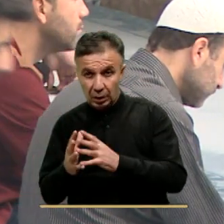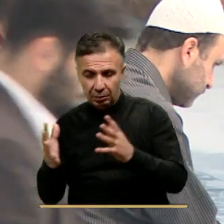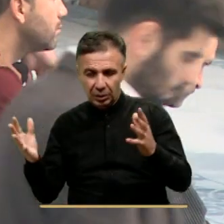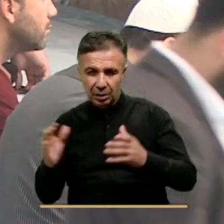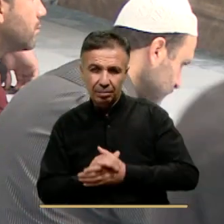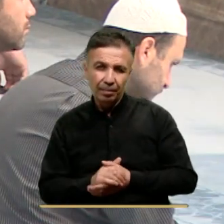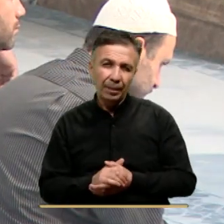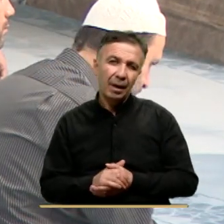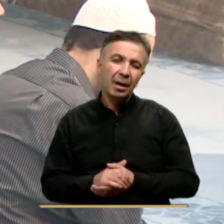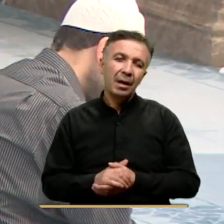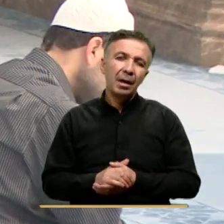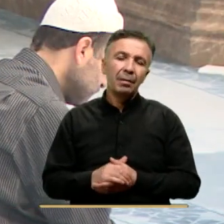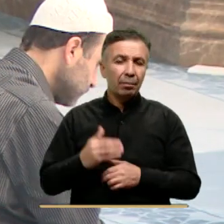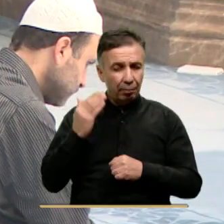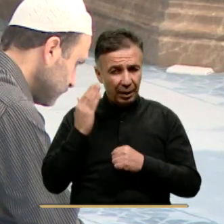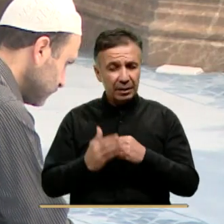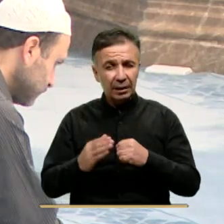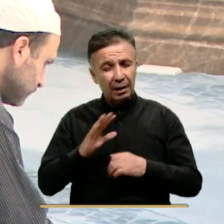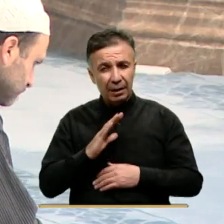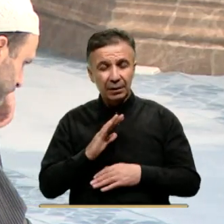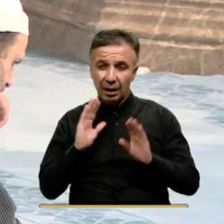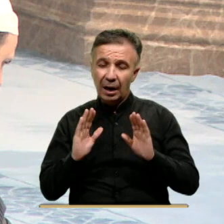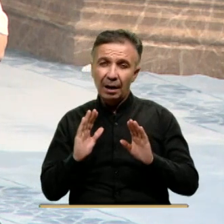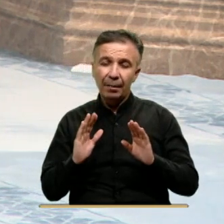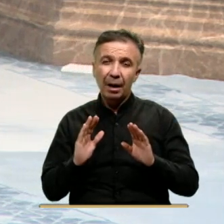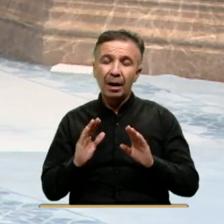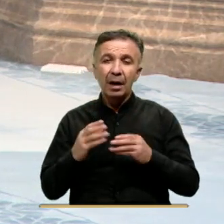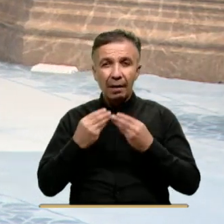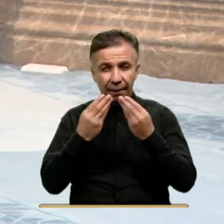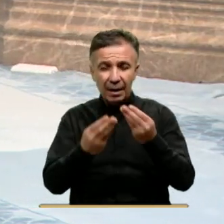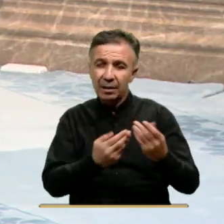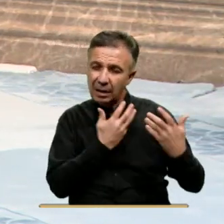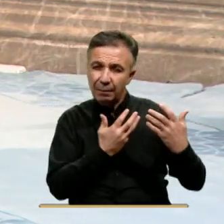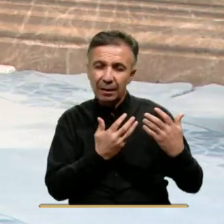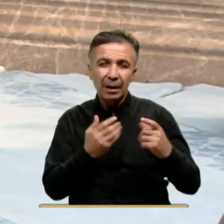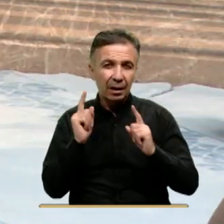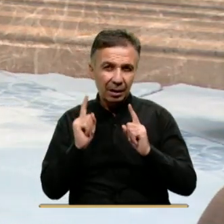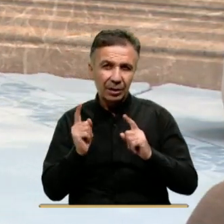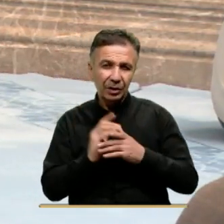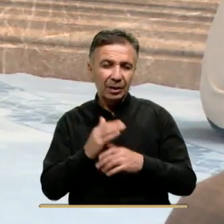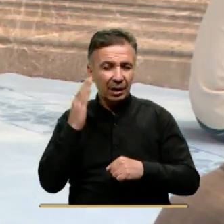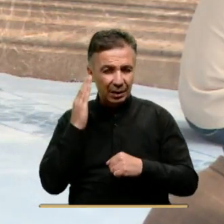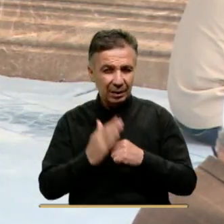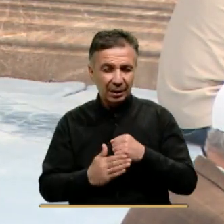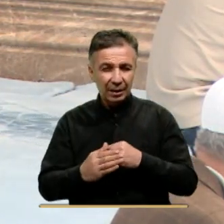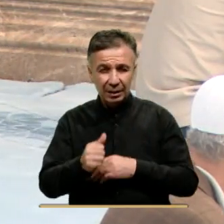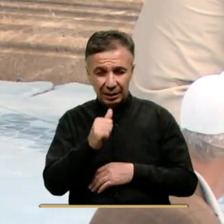koymuştur ama Verdiği nimetler karşısında yasakladığı yenilmesi veya içilmesi